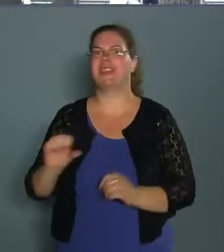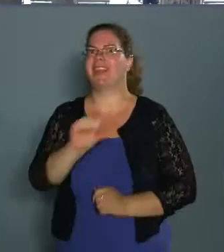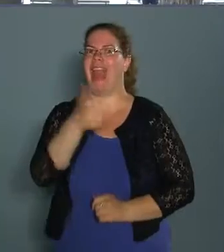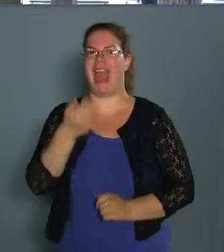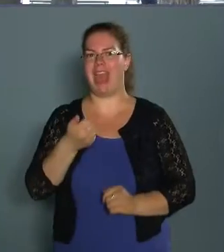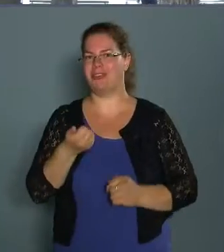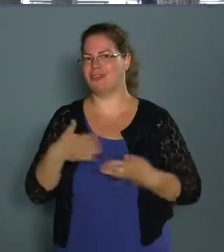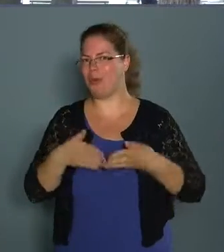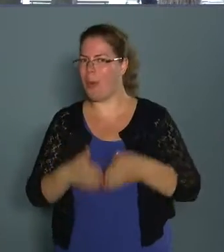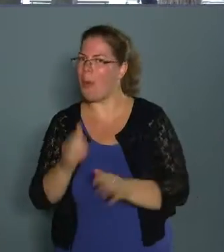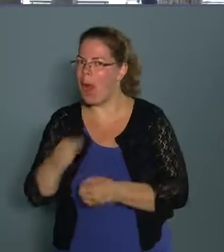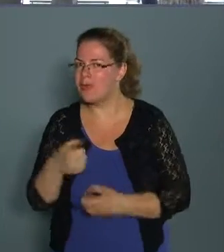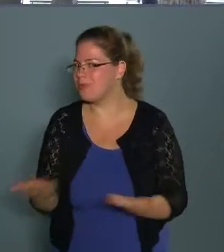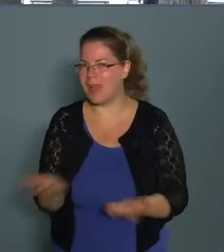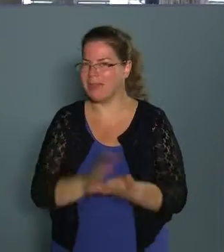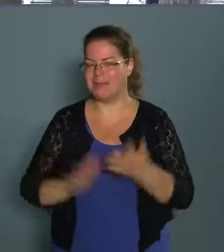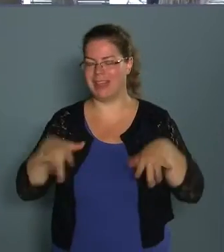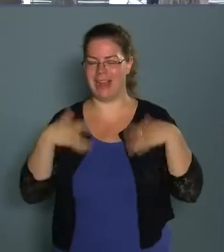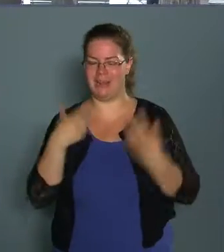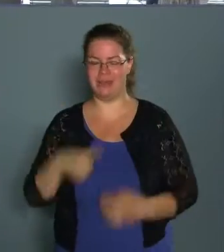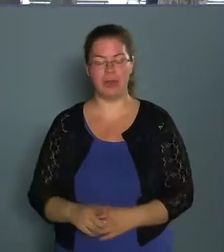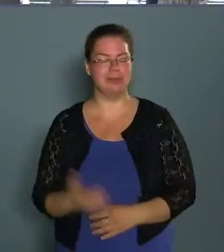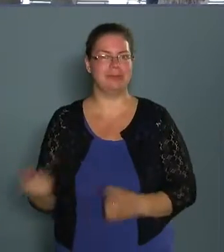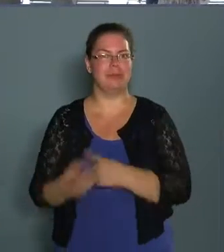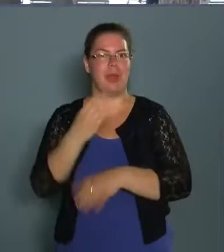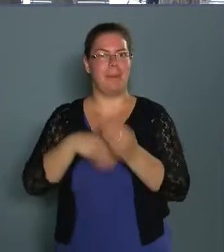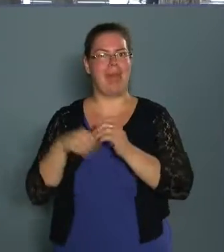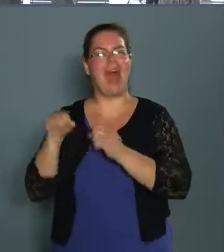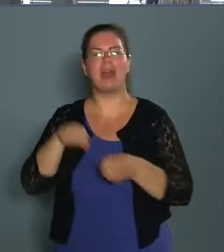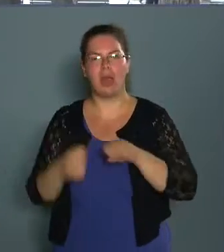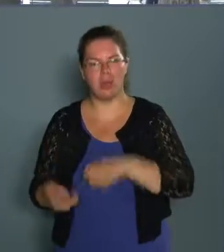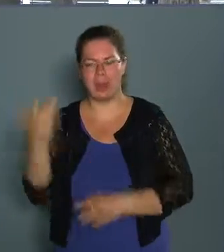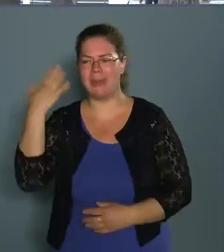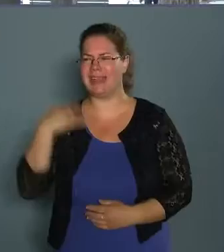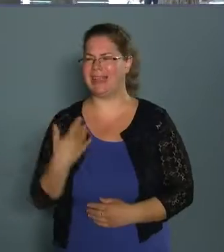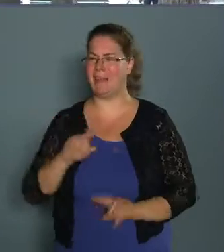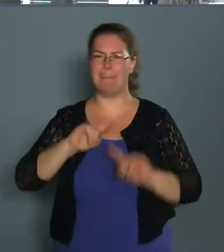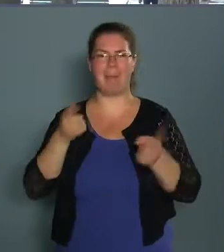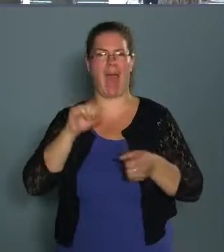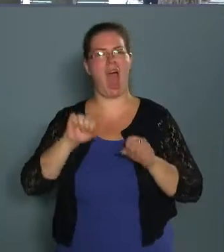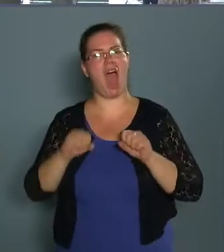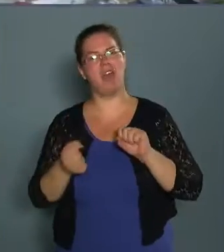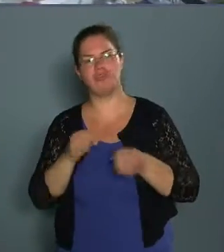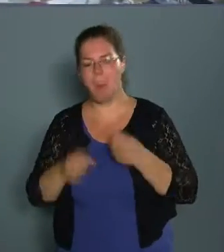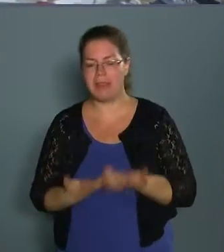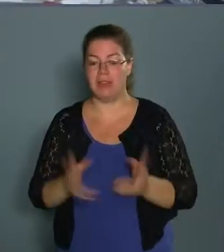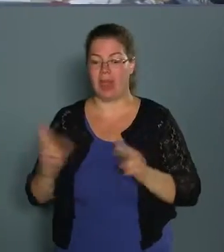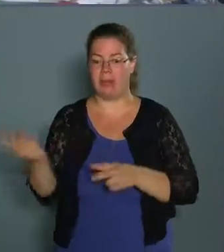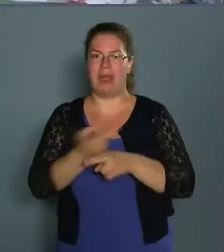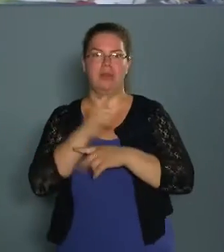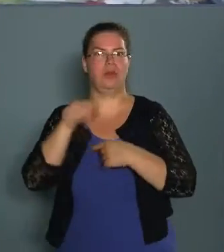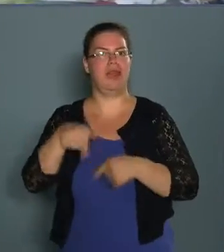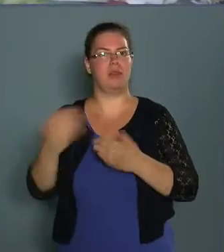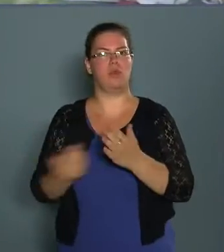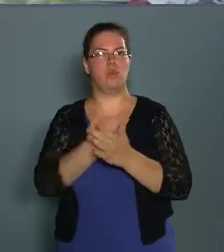első sárkányhajózásod? Milyen élmény volt? Furcsa, mert kajakoztam én is régen, de teljesen más mozgás, úgyhogy meg kell szokni